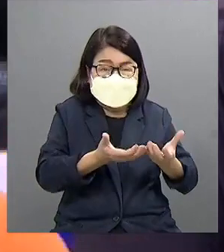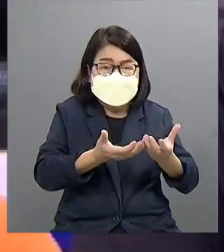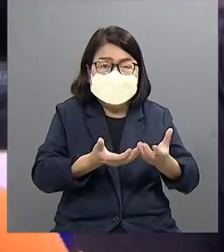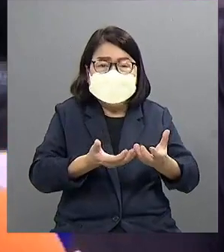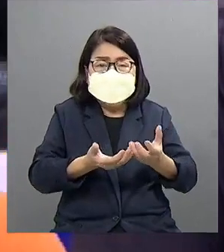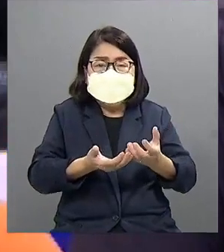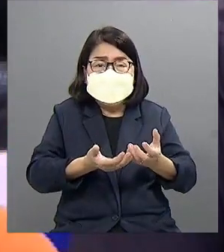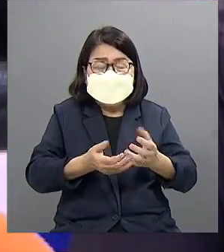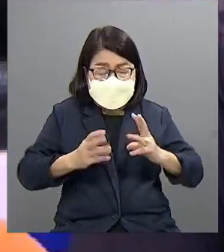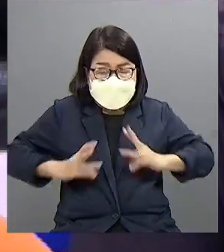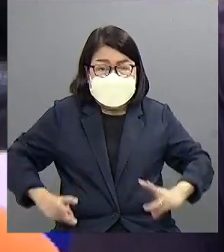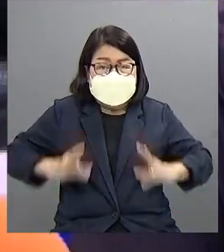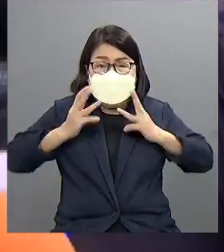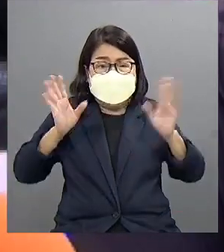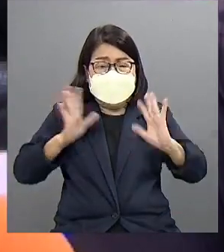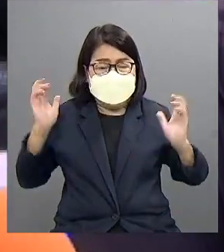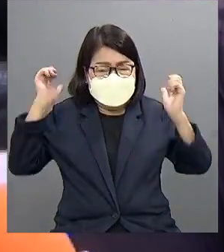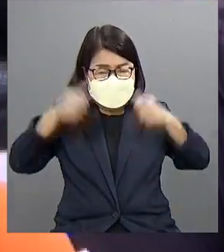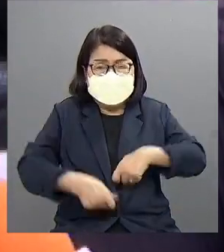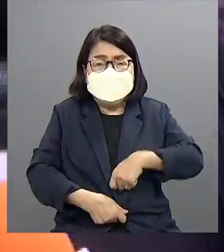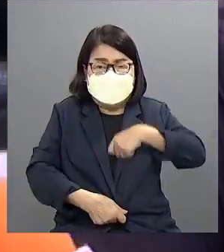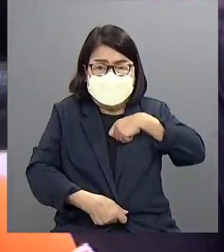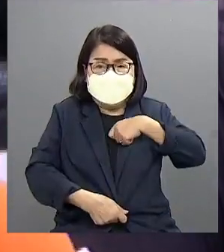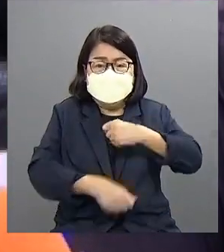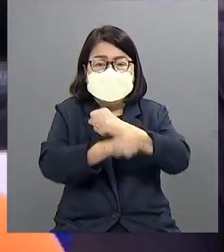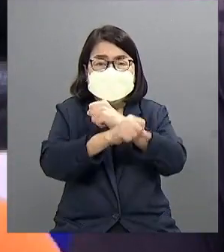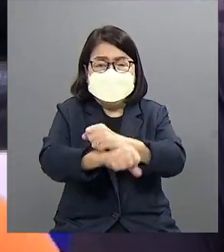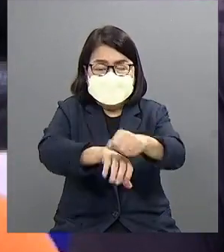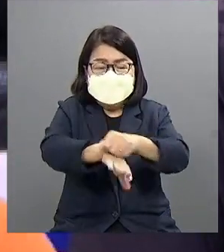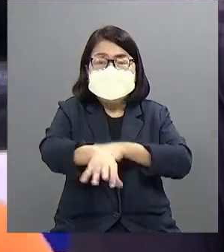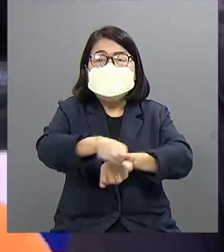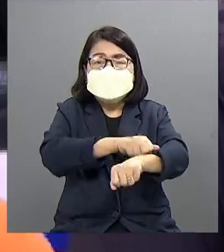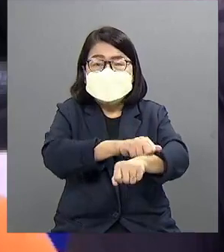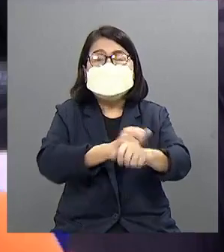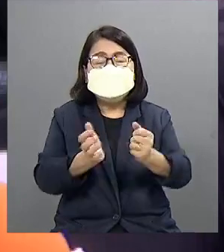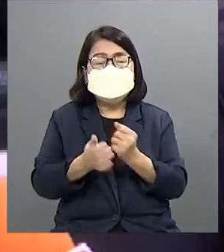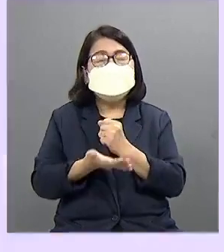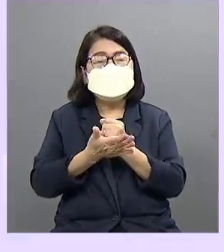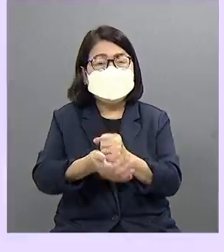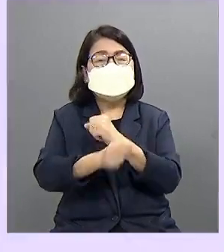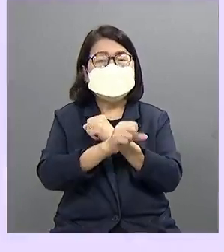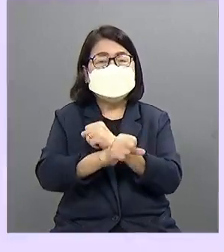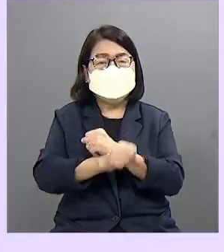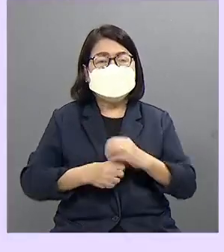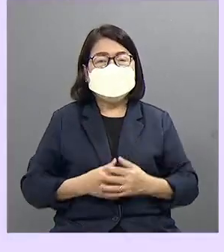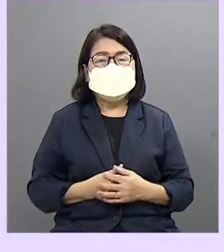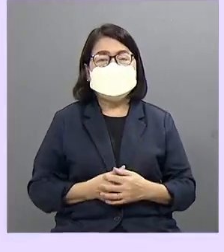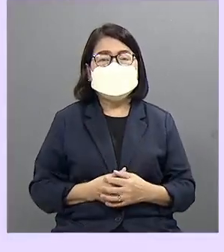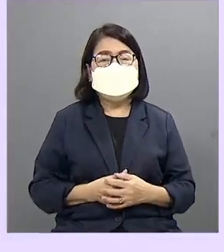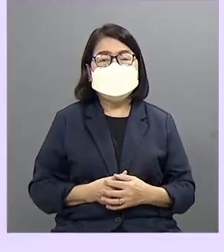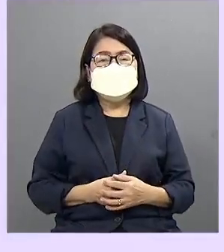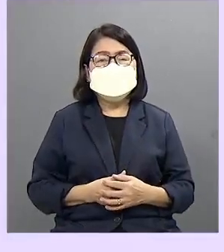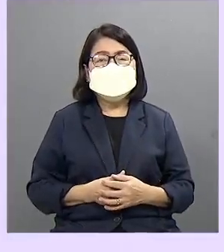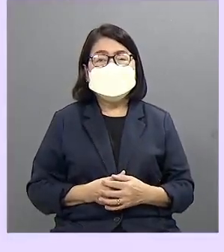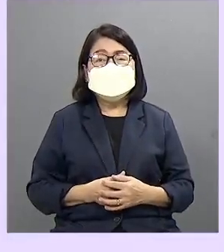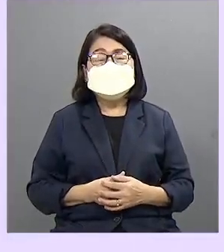ครับเป็น PPE เพื่อในการป้องกันกับเจ้าหน้าที่ที่มาช่วยเหลือนะครับผม นอกจากนี้นะค